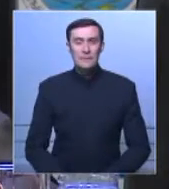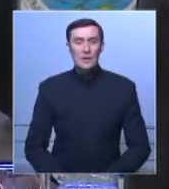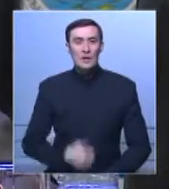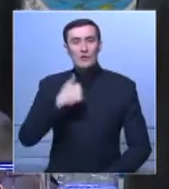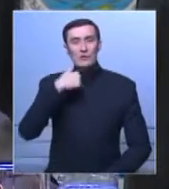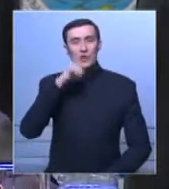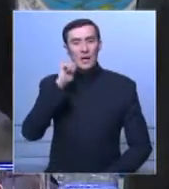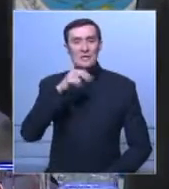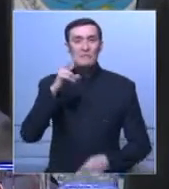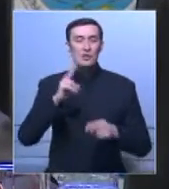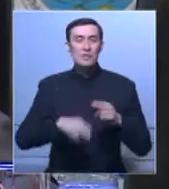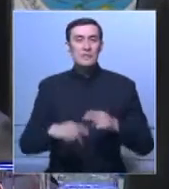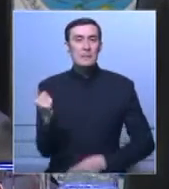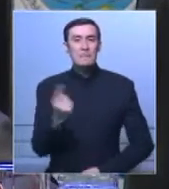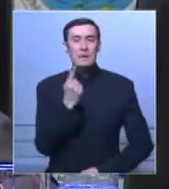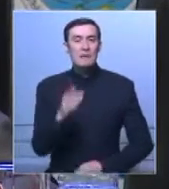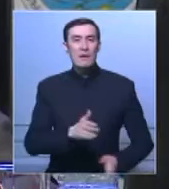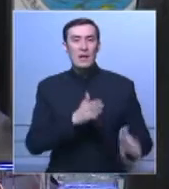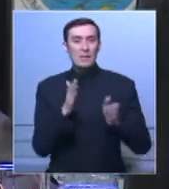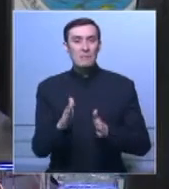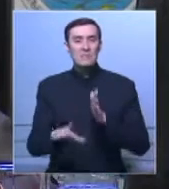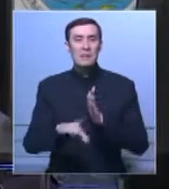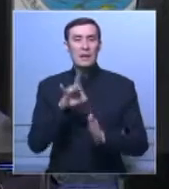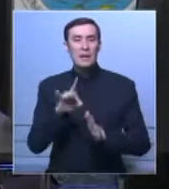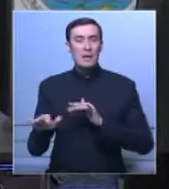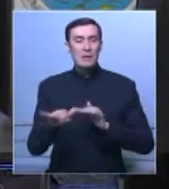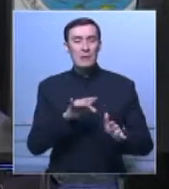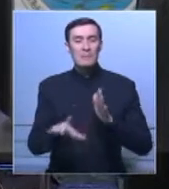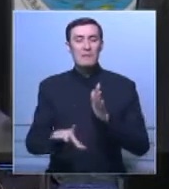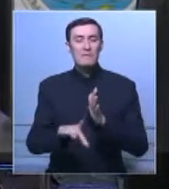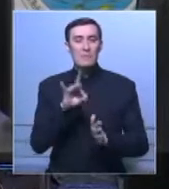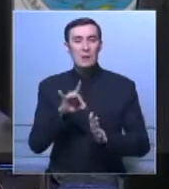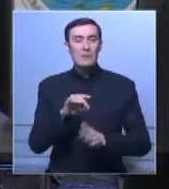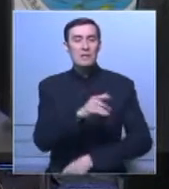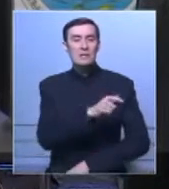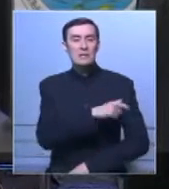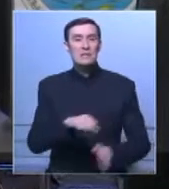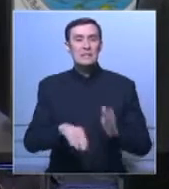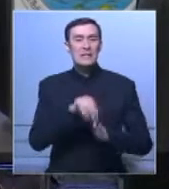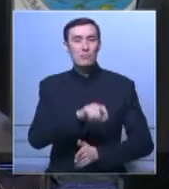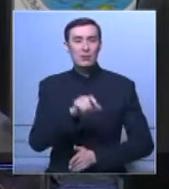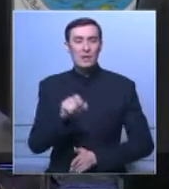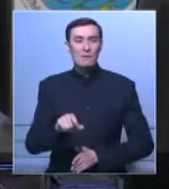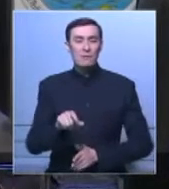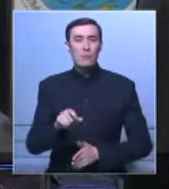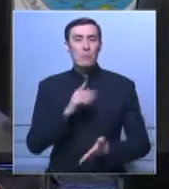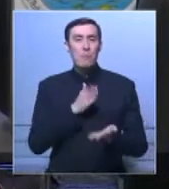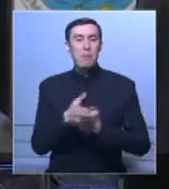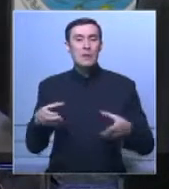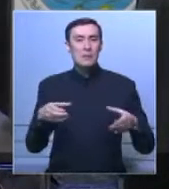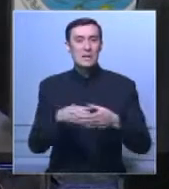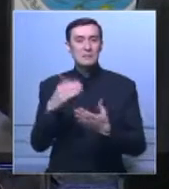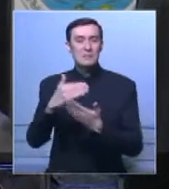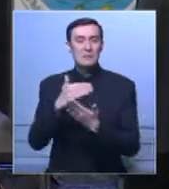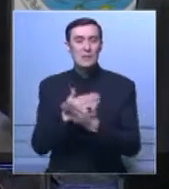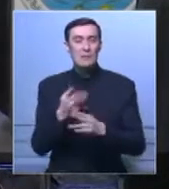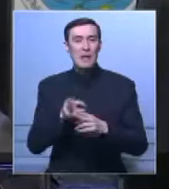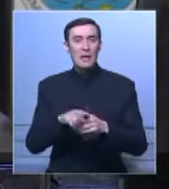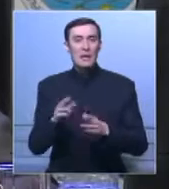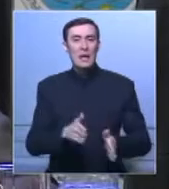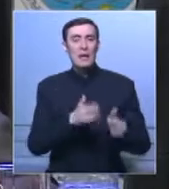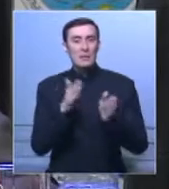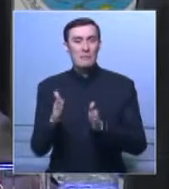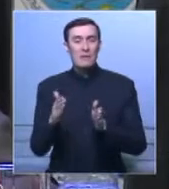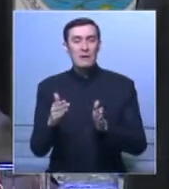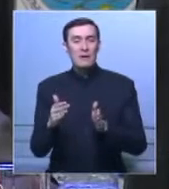Вчера завершился первый этап избирательной кампании по выборам депутатов Мажилиса по партийным спискам. Это этап